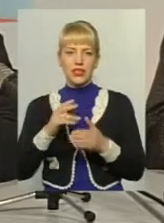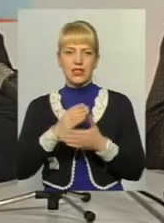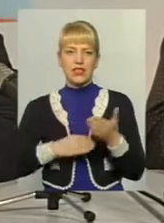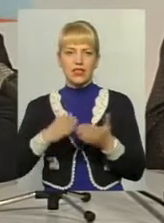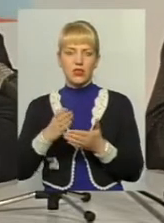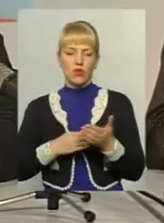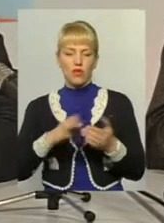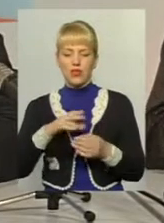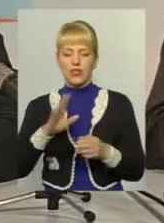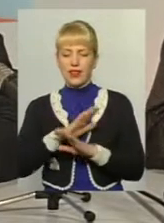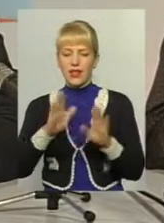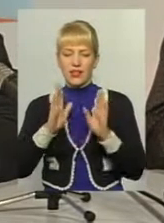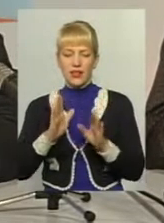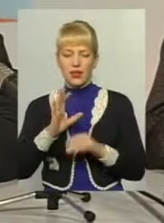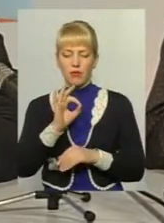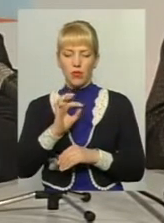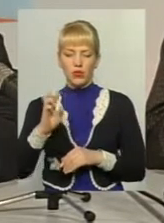соцзахисту,